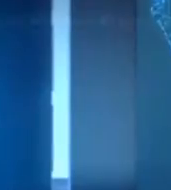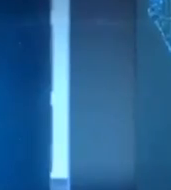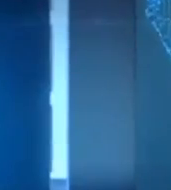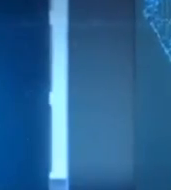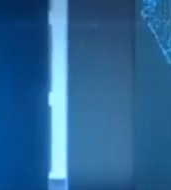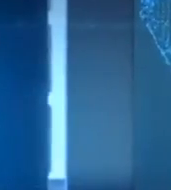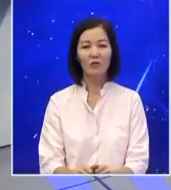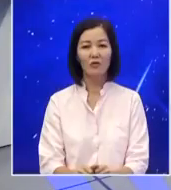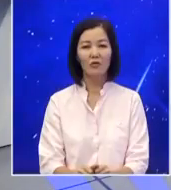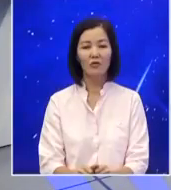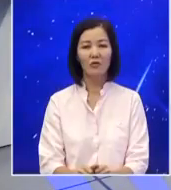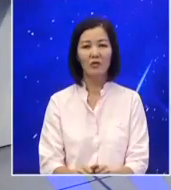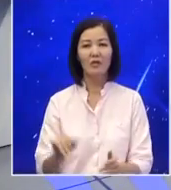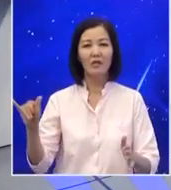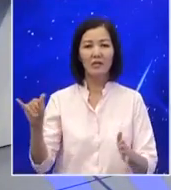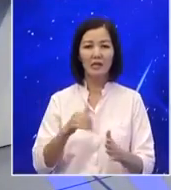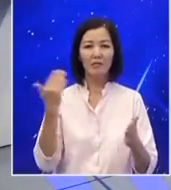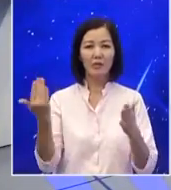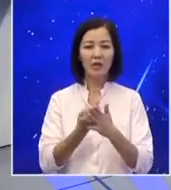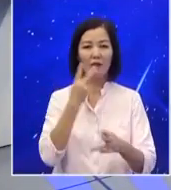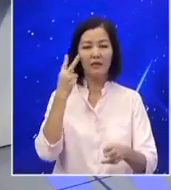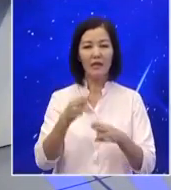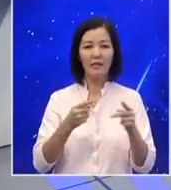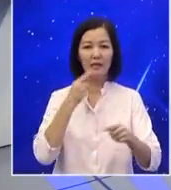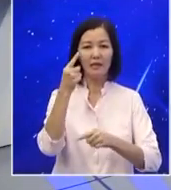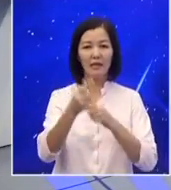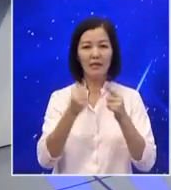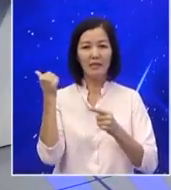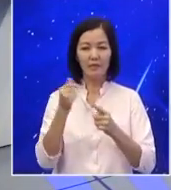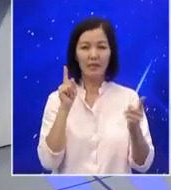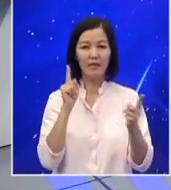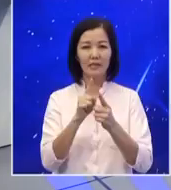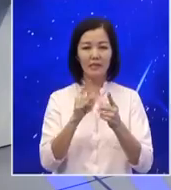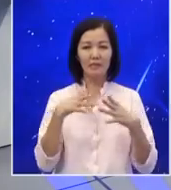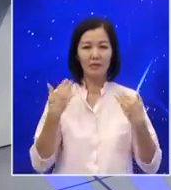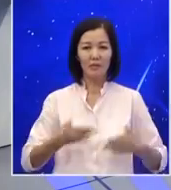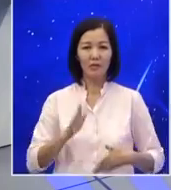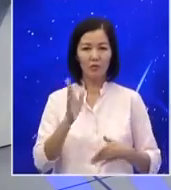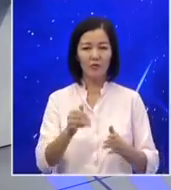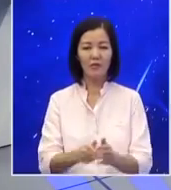Бүгінгі айтар жаңалықтар легі осы. Амандықта қауышайық. Сау болыңыздар.